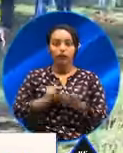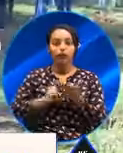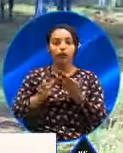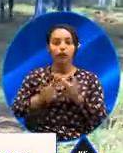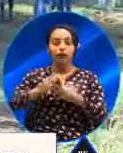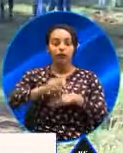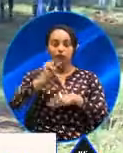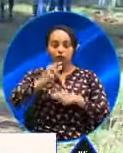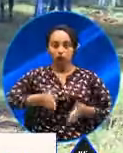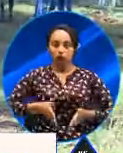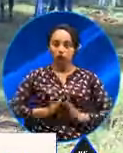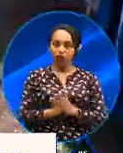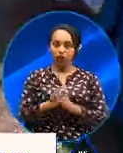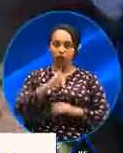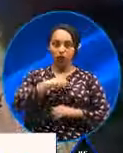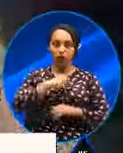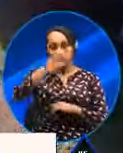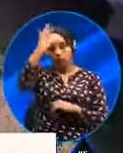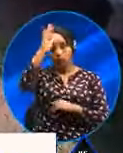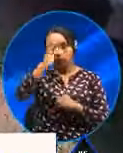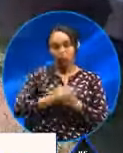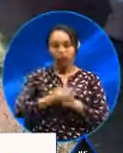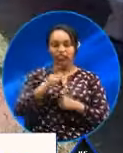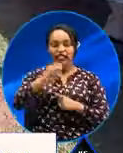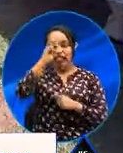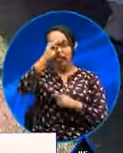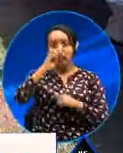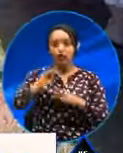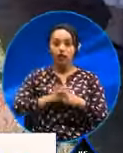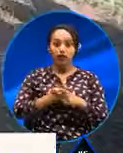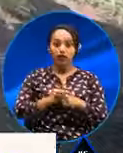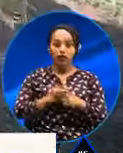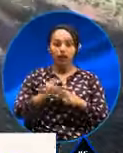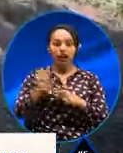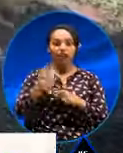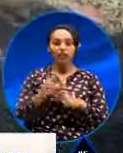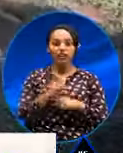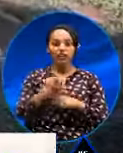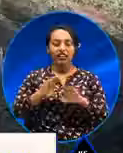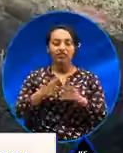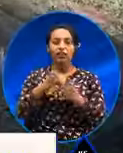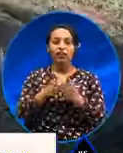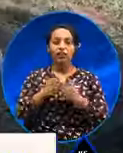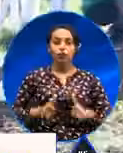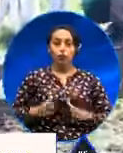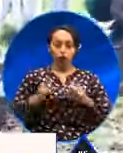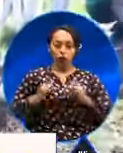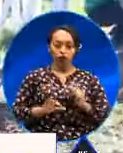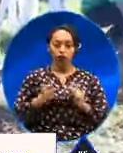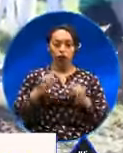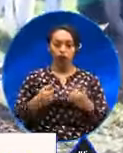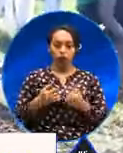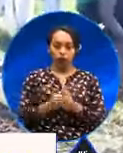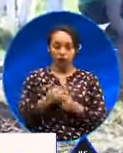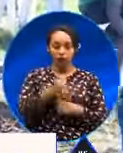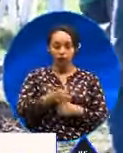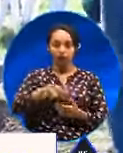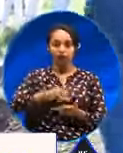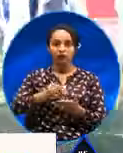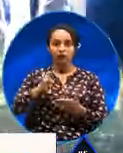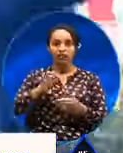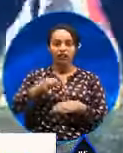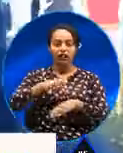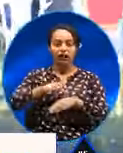በመርሃ ግብሩ ላይ በጎ ፈቃደኞች፣ የሃይማኖት አባቶች፣ የኪነ ጥበብ ባለሙያዎች፣ አርበኞችና የክፍለ ከተማው ነዋሪዎች ተገኝተዋል። የአዲስ አበባ